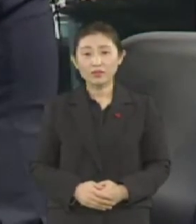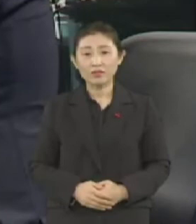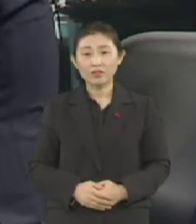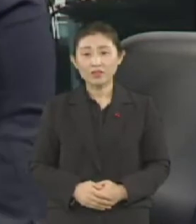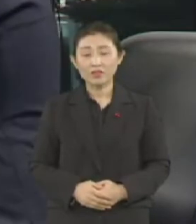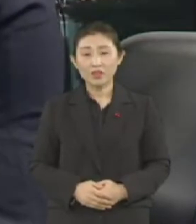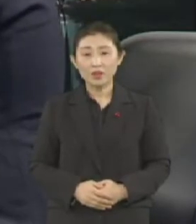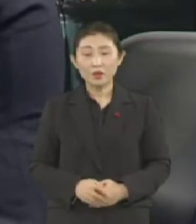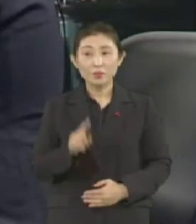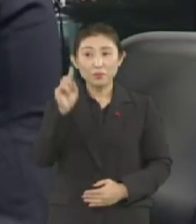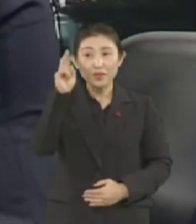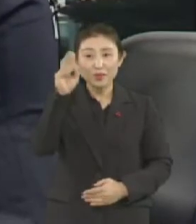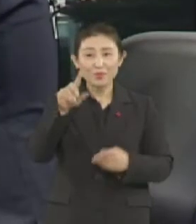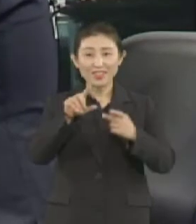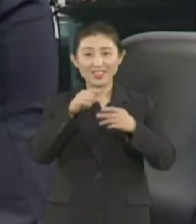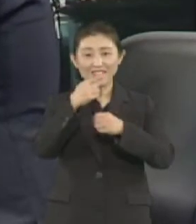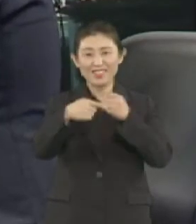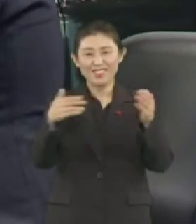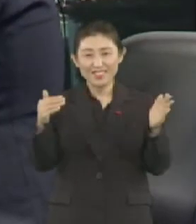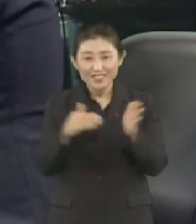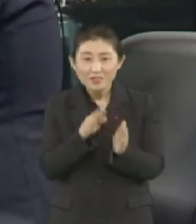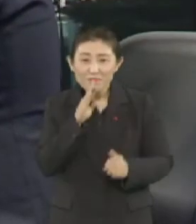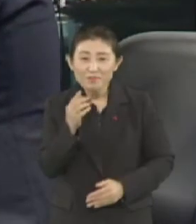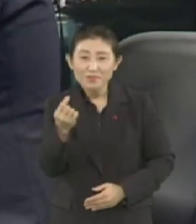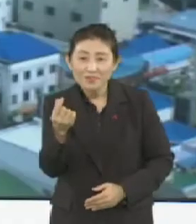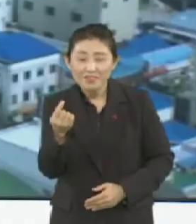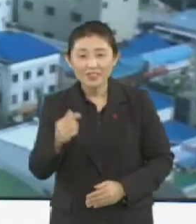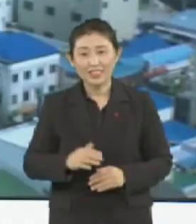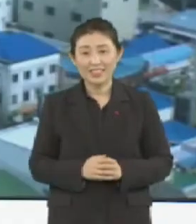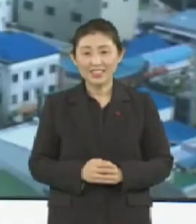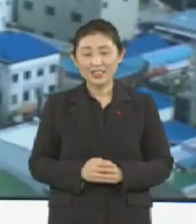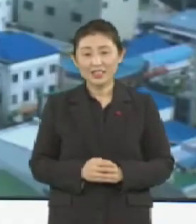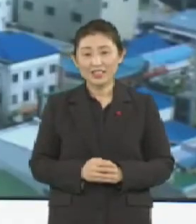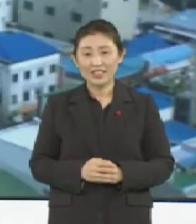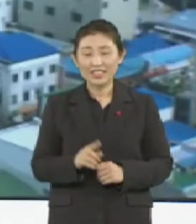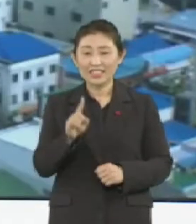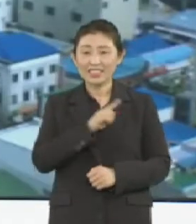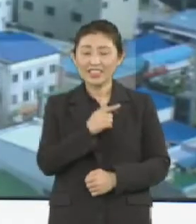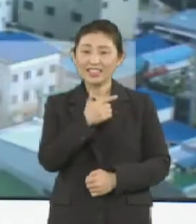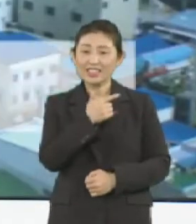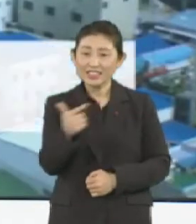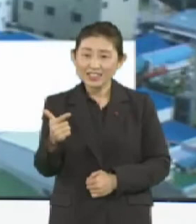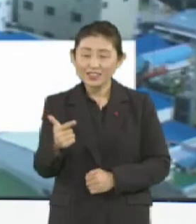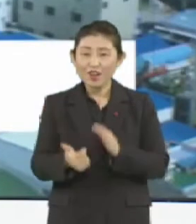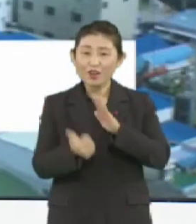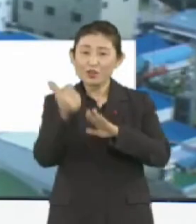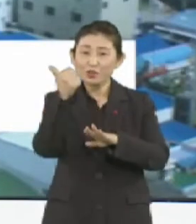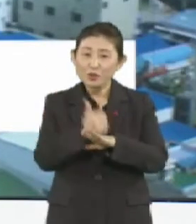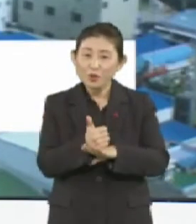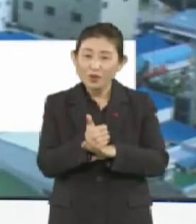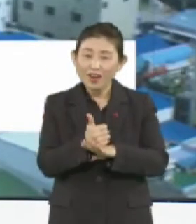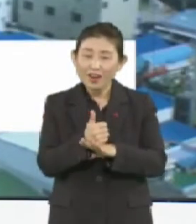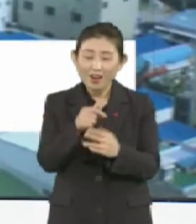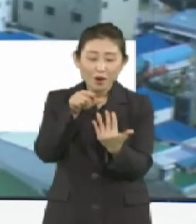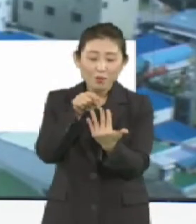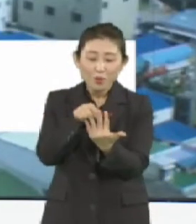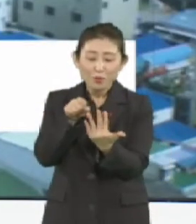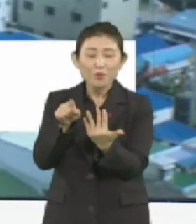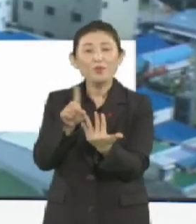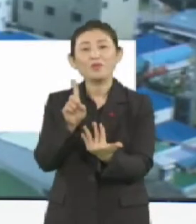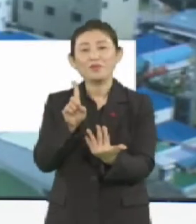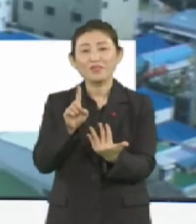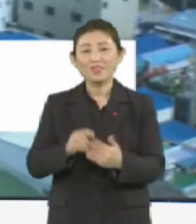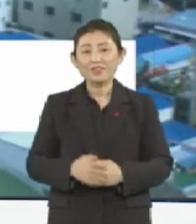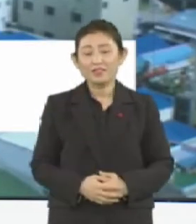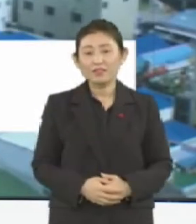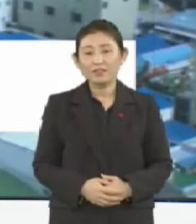이제 며칠 남지 않았습니다. 시장님께서 네. 이제 개인적으로 꼽으시는 올해 가장 큰 시정 성과들이 있다면 어떤 것들이